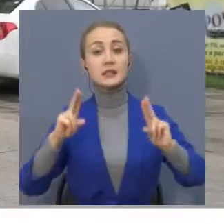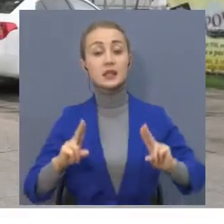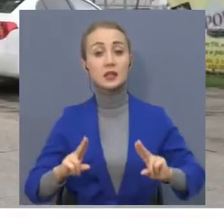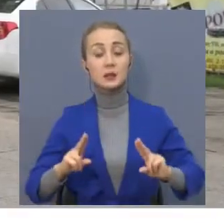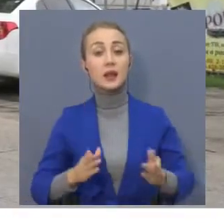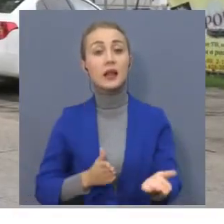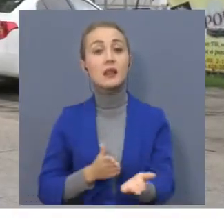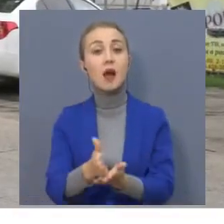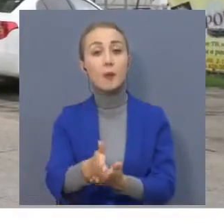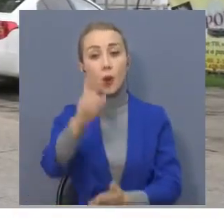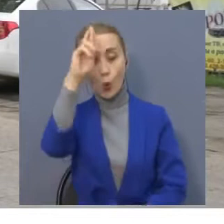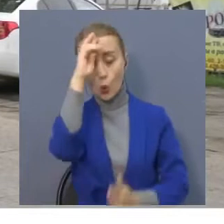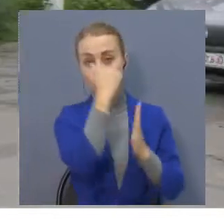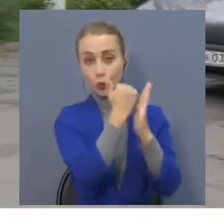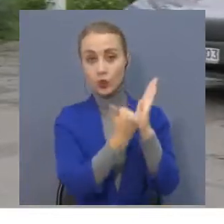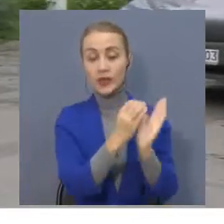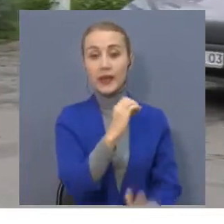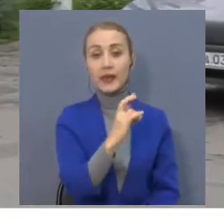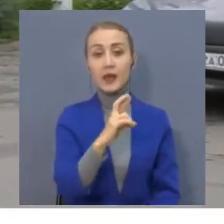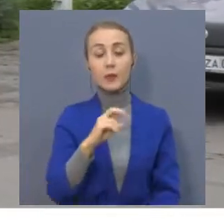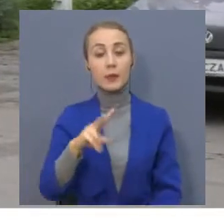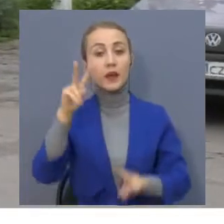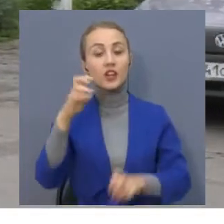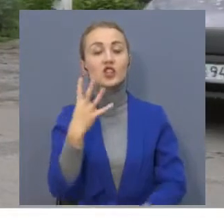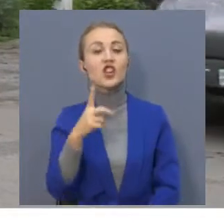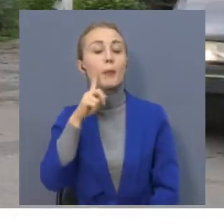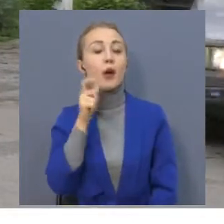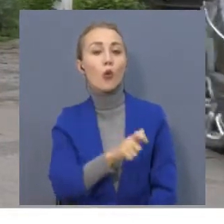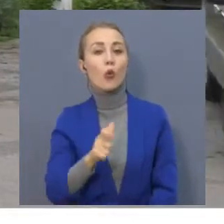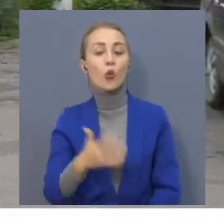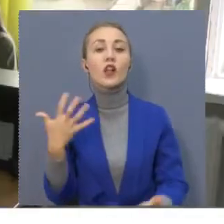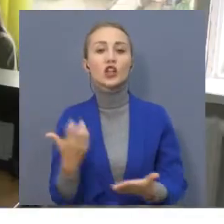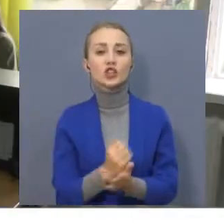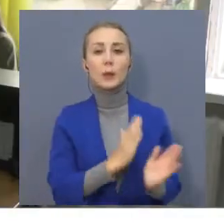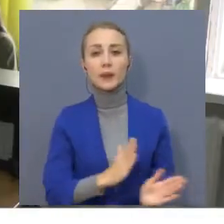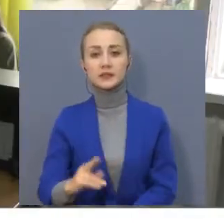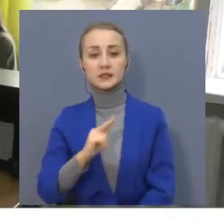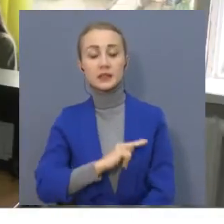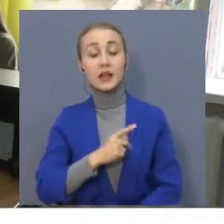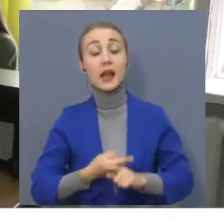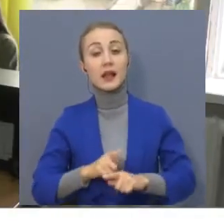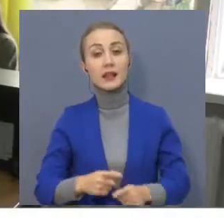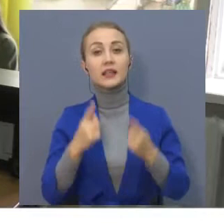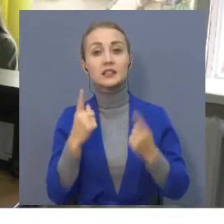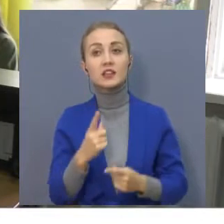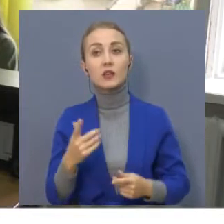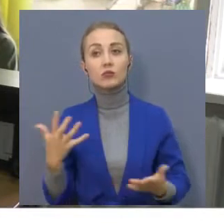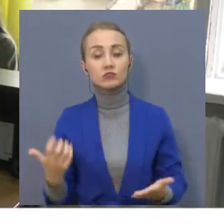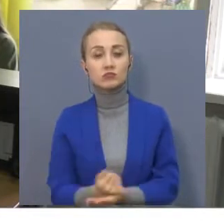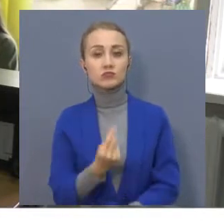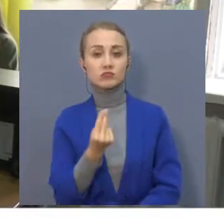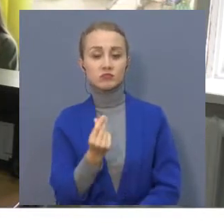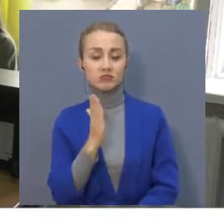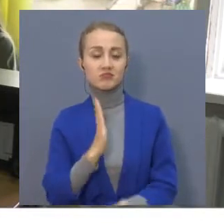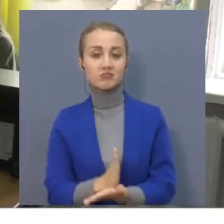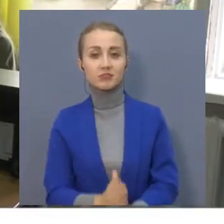орналасып үлгерген, яғни бөлінген қаржының 3,5 миллион теңгесі игерілді, дейді аудан мамандары. Былтыр жастар жылына байланысты сәл